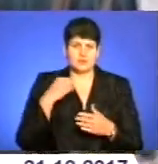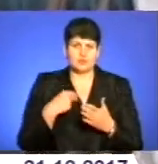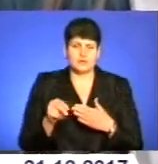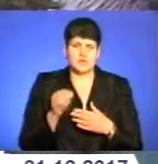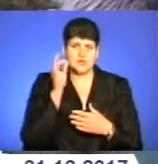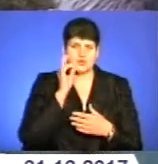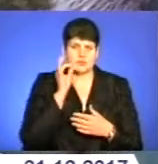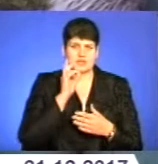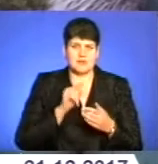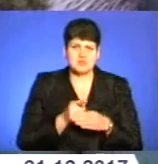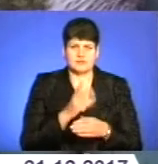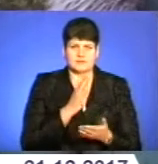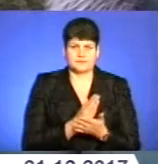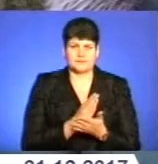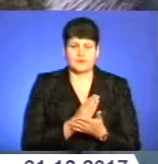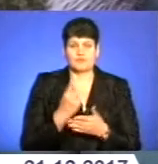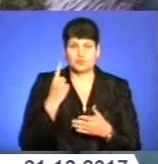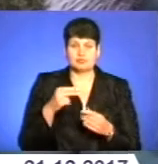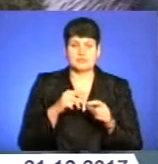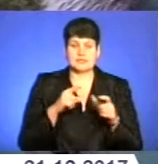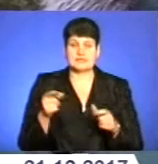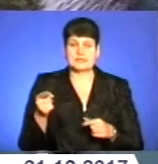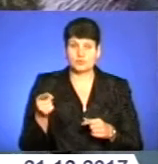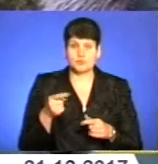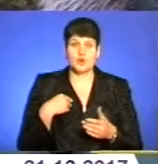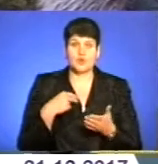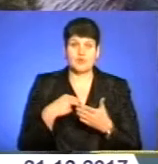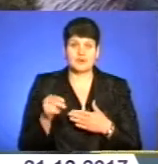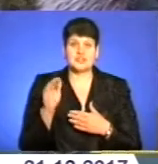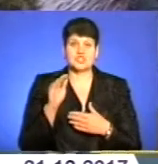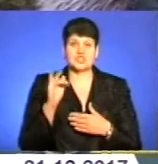черв'яками. В одному із супермаркетів Тернополя я купила